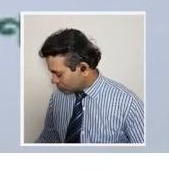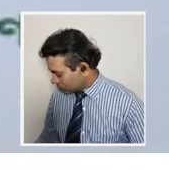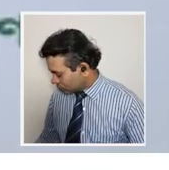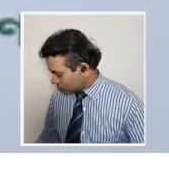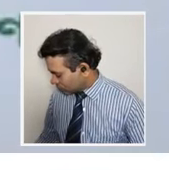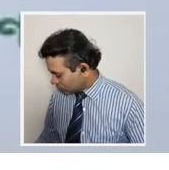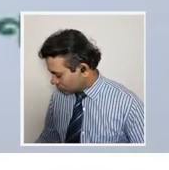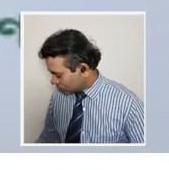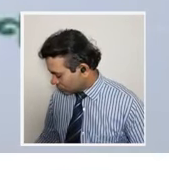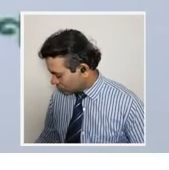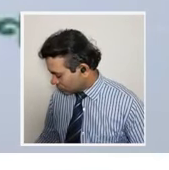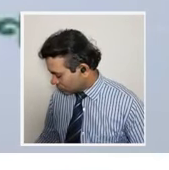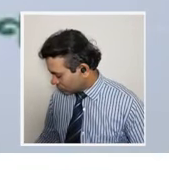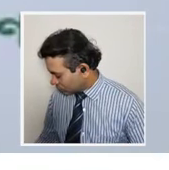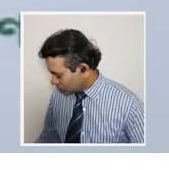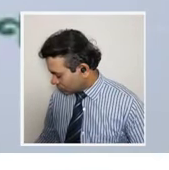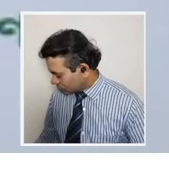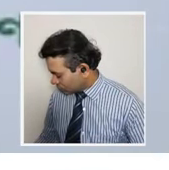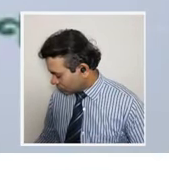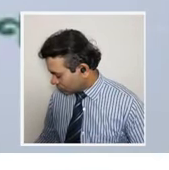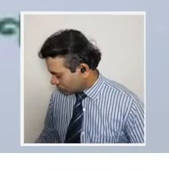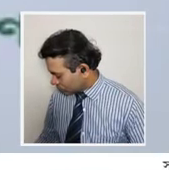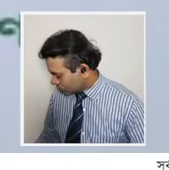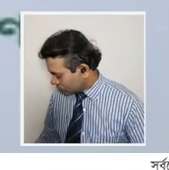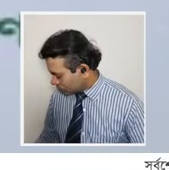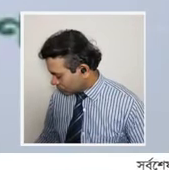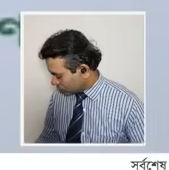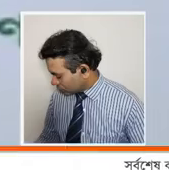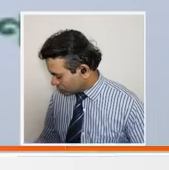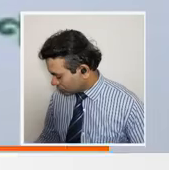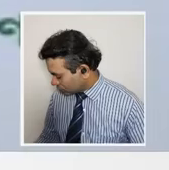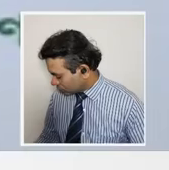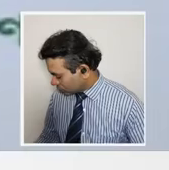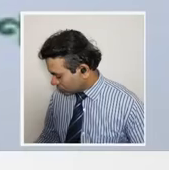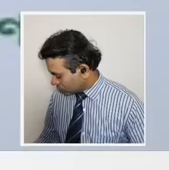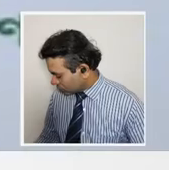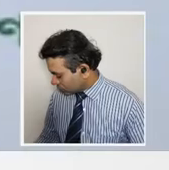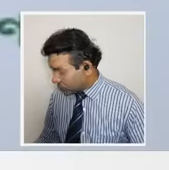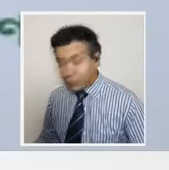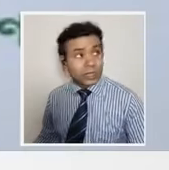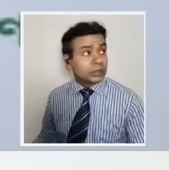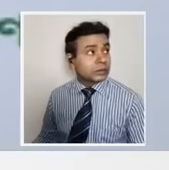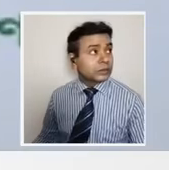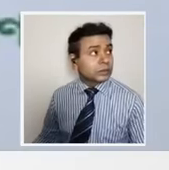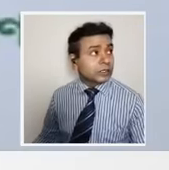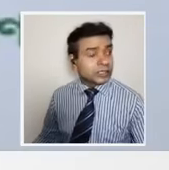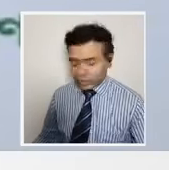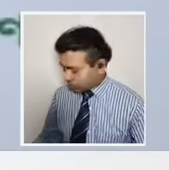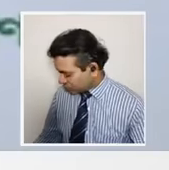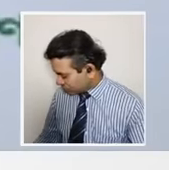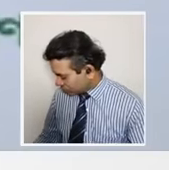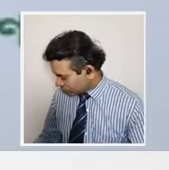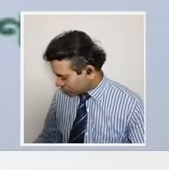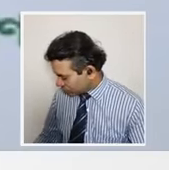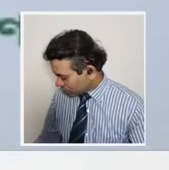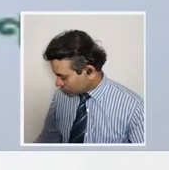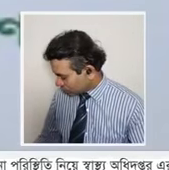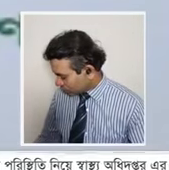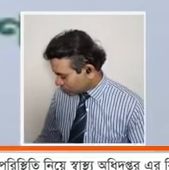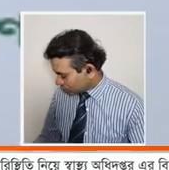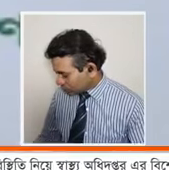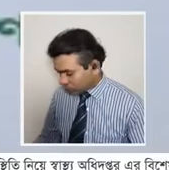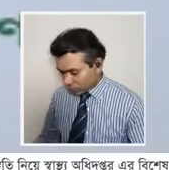আসসালামু আলাইকুম। আমি অধ্যাপক ডাক্তার নাসিমা সুলতানা, অতিরিক্ত মহাপরিচালক প্রশাসন স্বাস্থ্য অধিদপ্তর। আজকেও আপনাদের সামনে হাজির হয়েছি